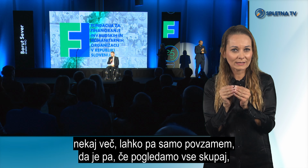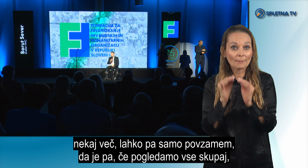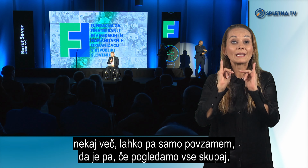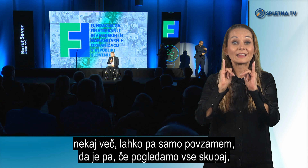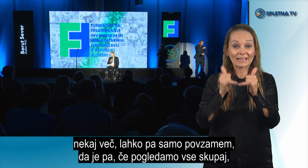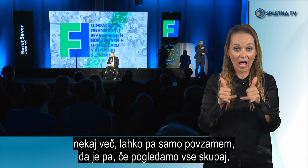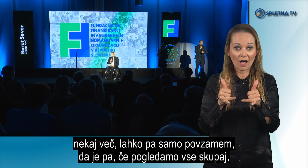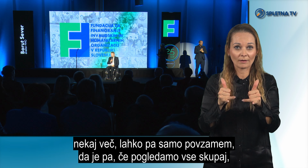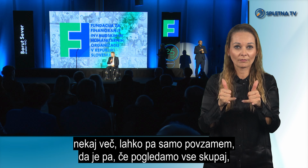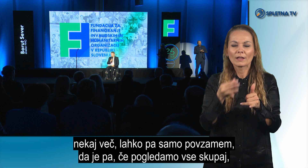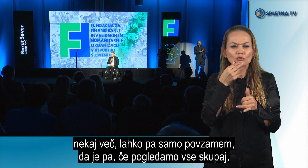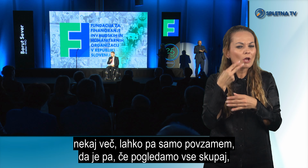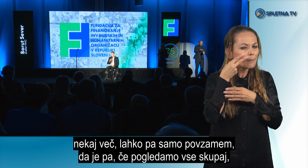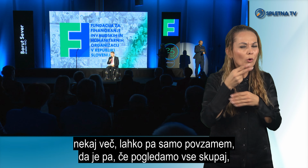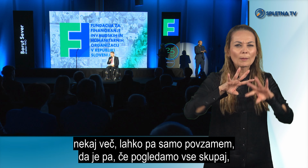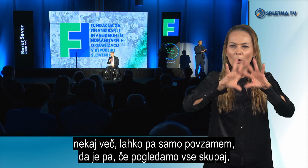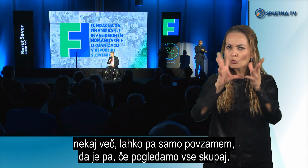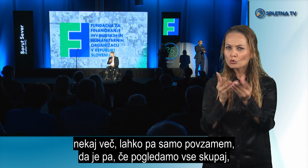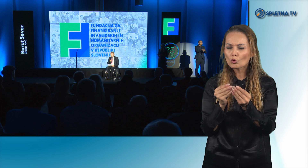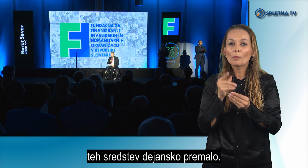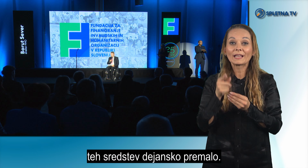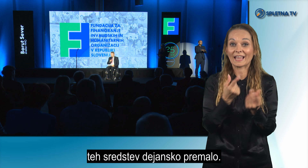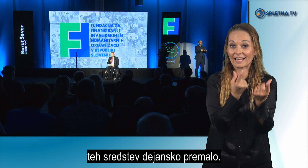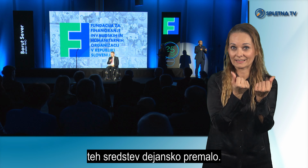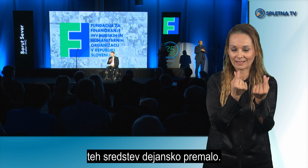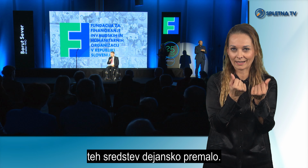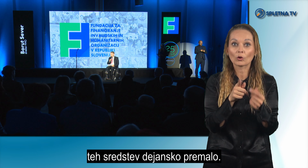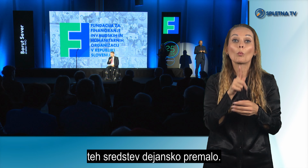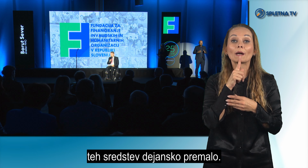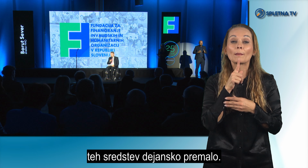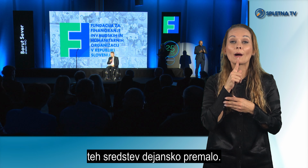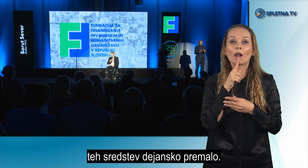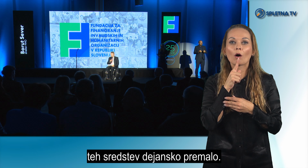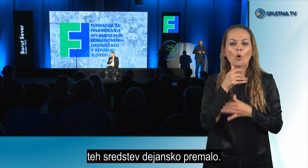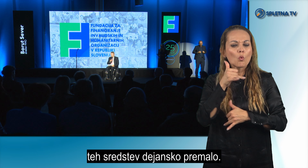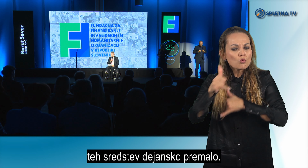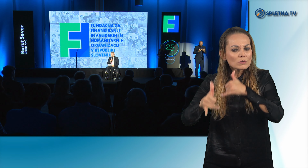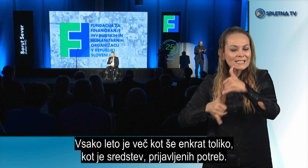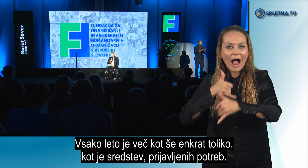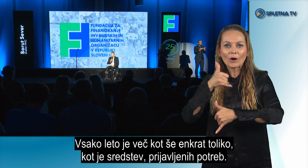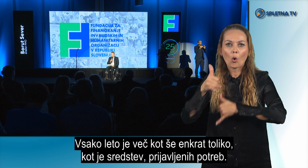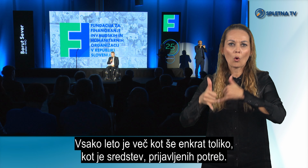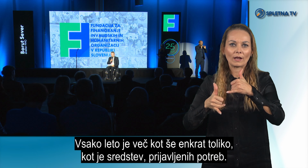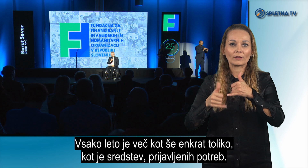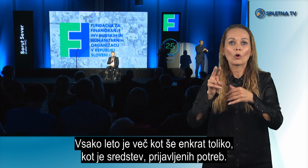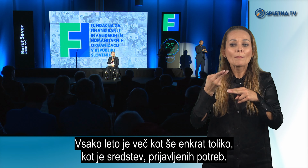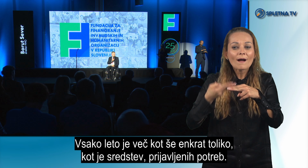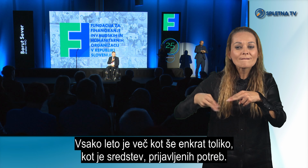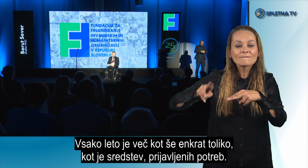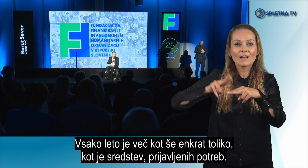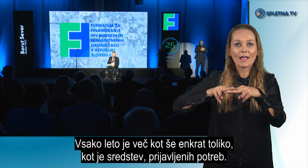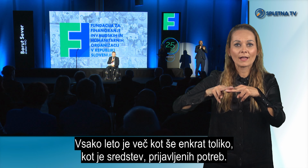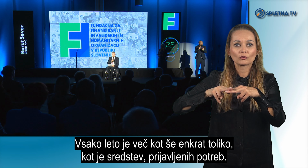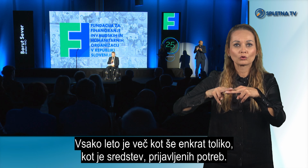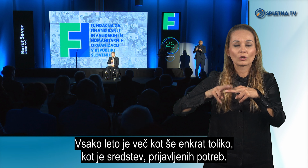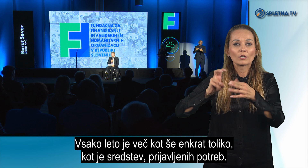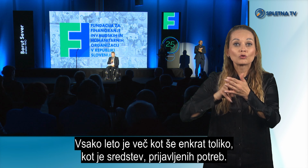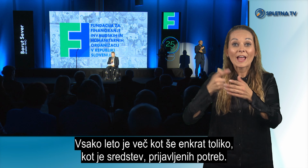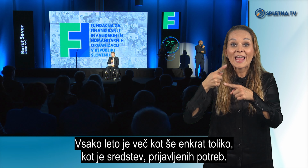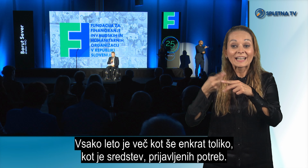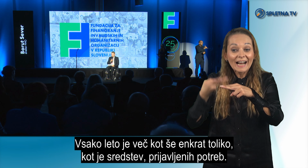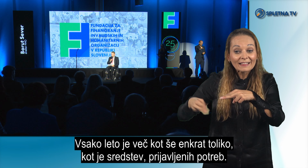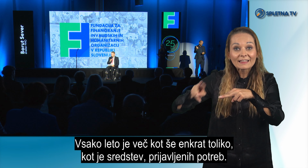da je pa, če pogledamo vse skupaj, teh sredstev dejansko premalo. Vsako leto je več kot